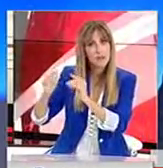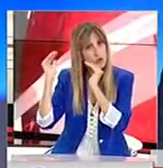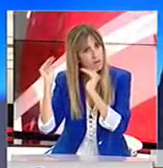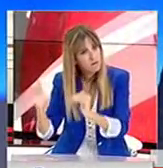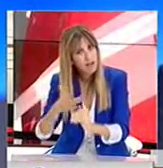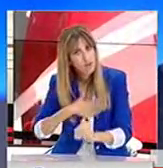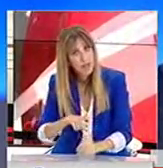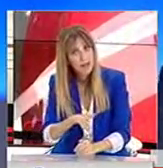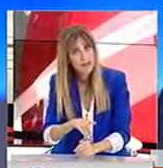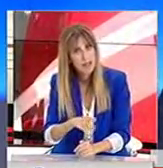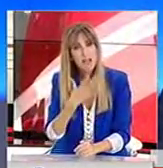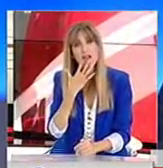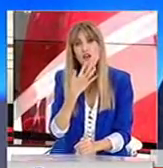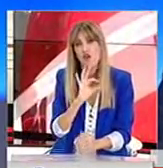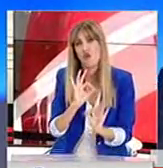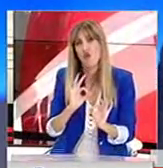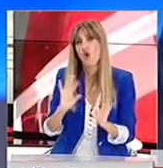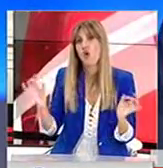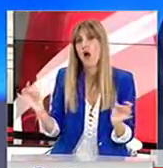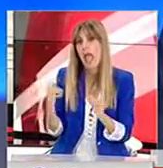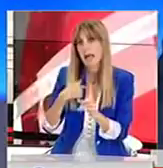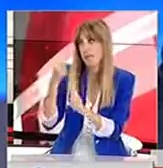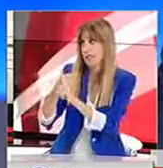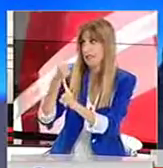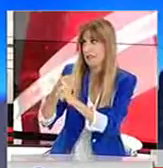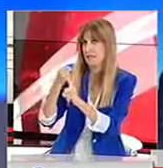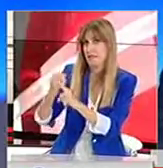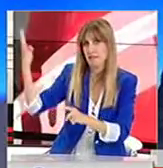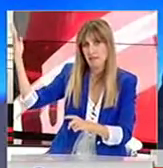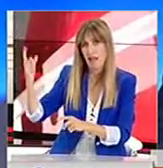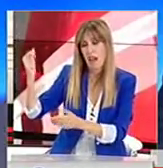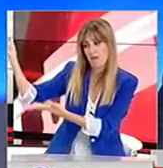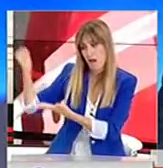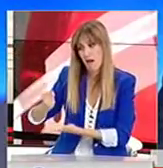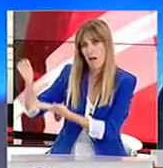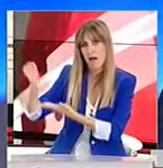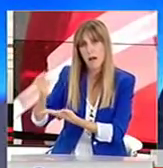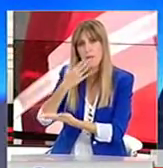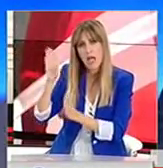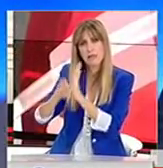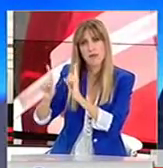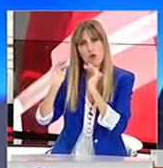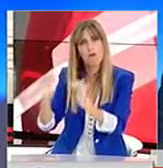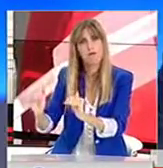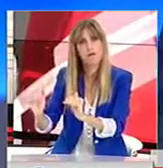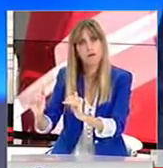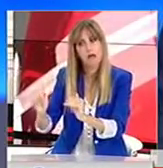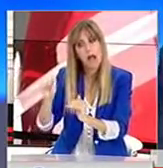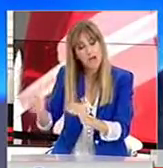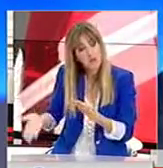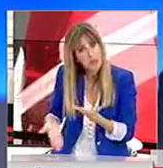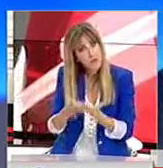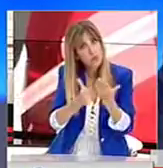Ένα άλλο επιχείρημα που άκουσα από ορισμένους το προηγούμενο διάστημα, ότι θα ήταν τόσο